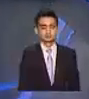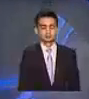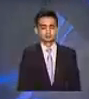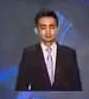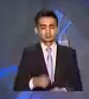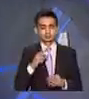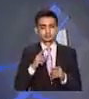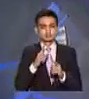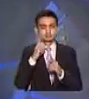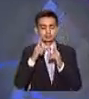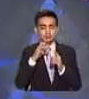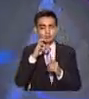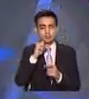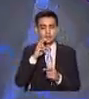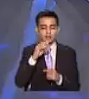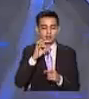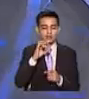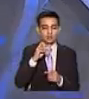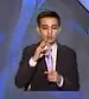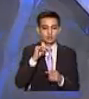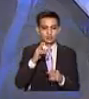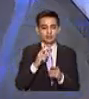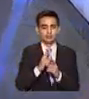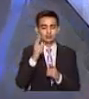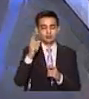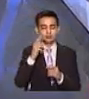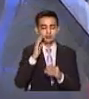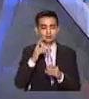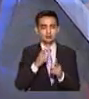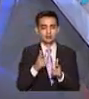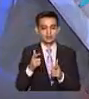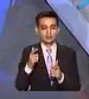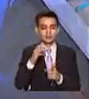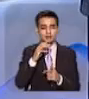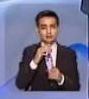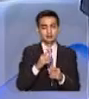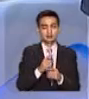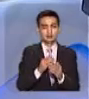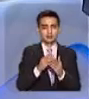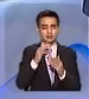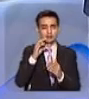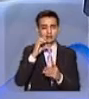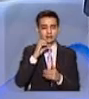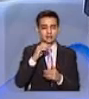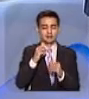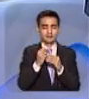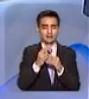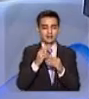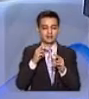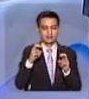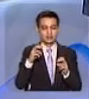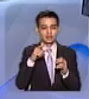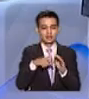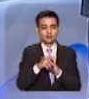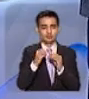На космодроме Байконур готовятся к запуску пилотируемого корабля «Союз МК-12». Старт запланирован на 14